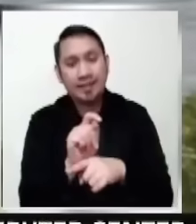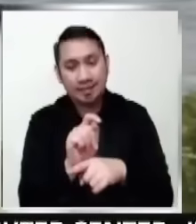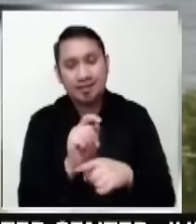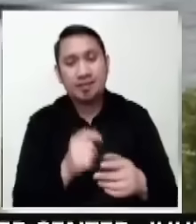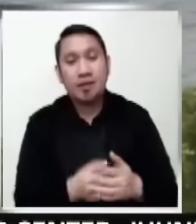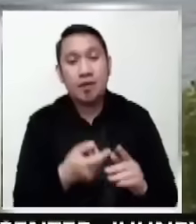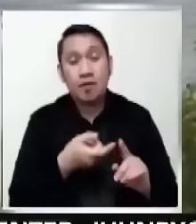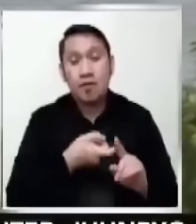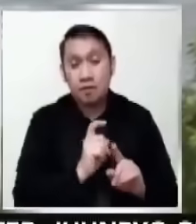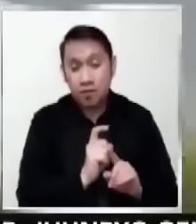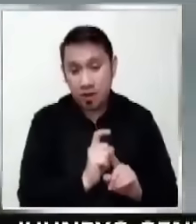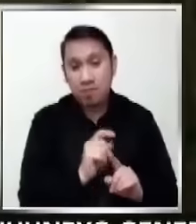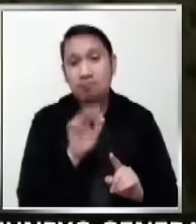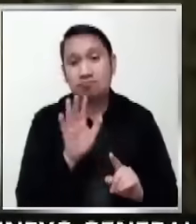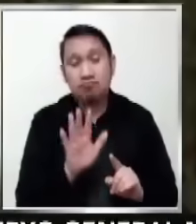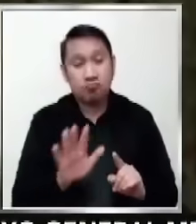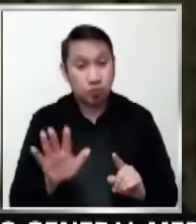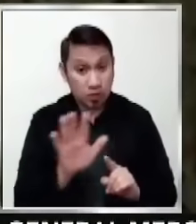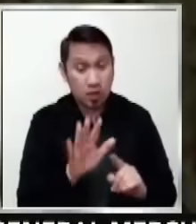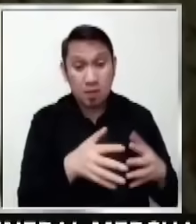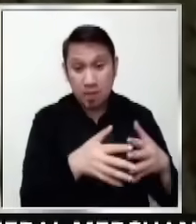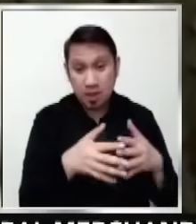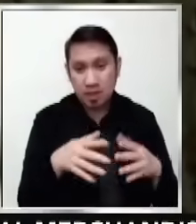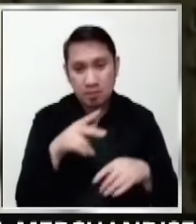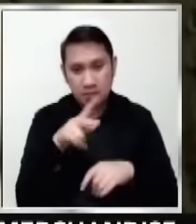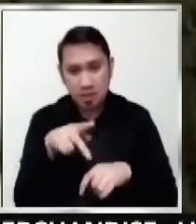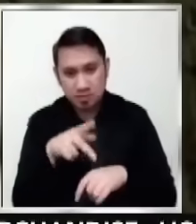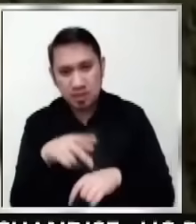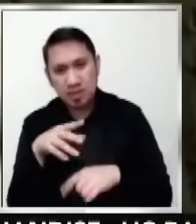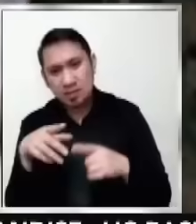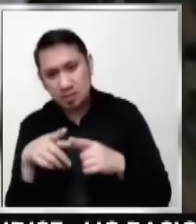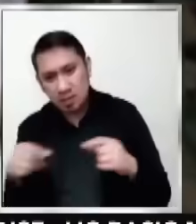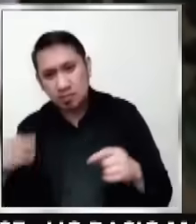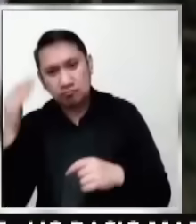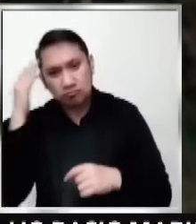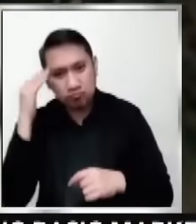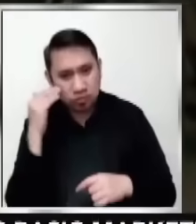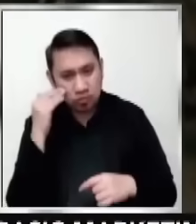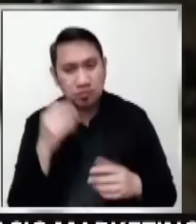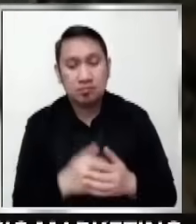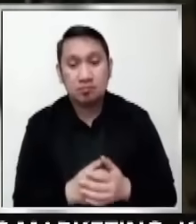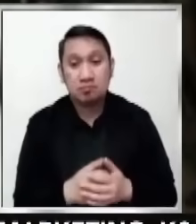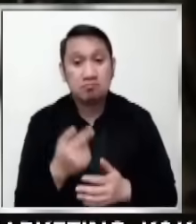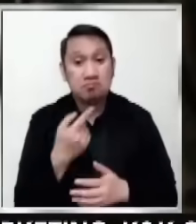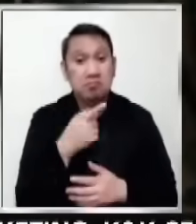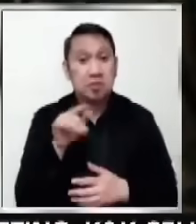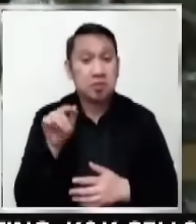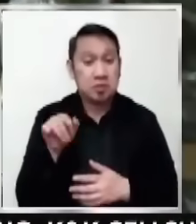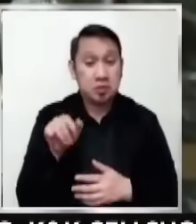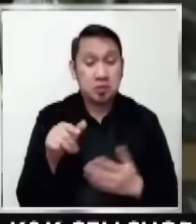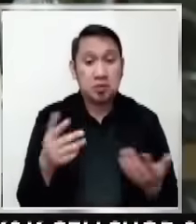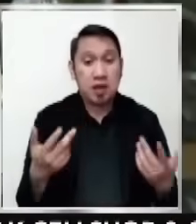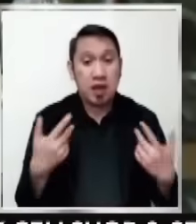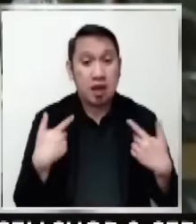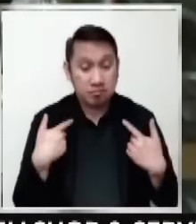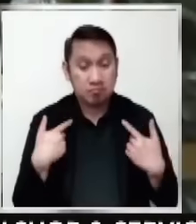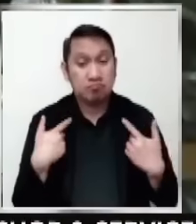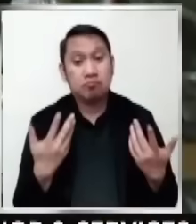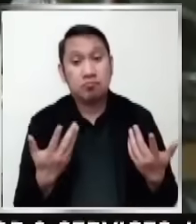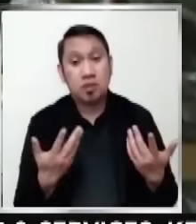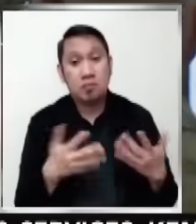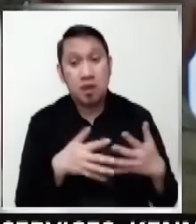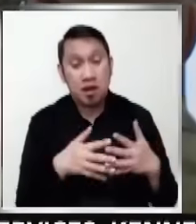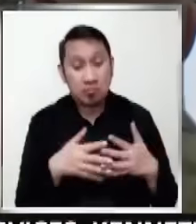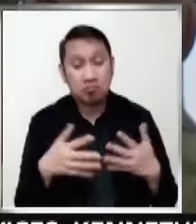dagat exercises ngayong taon. Lalo kanyan ng halos 3,000 tauhan ng Philippine Marines at mga sundalo ng Amerika, Korea